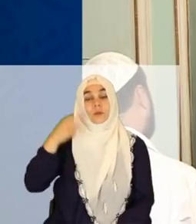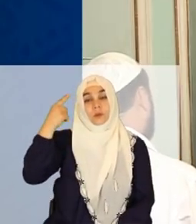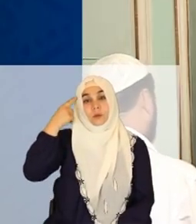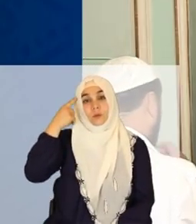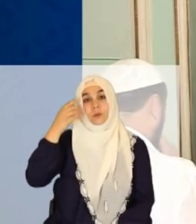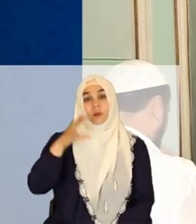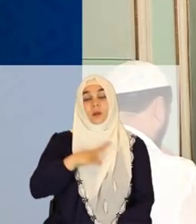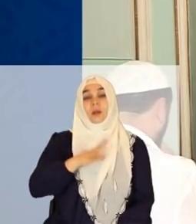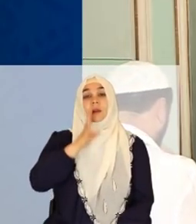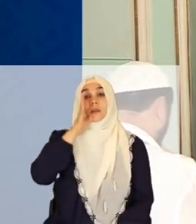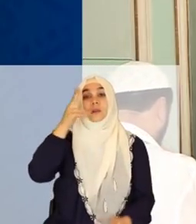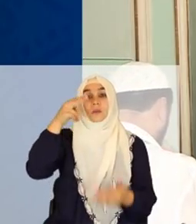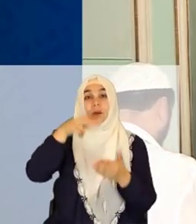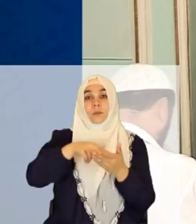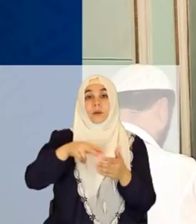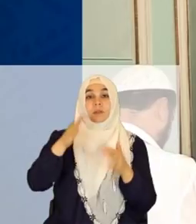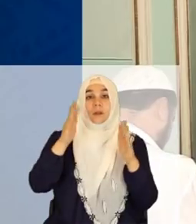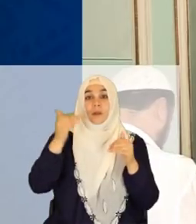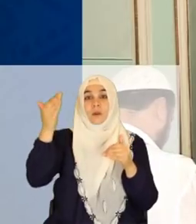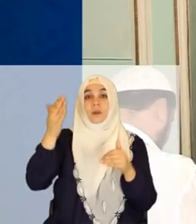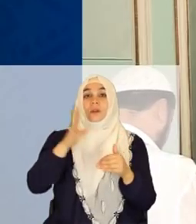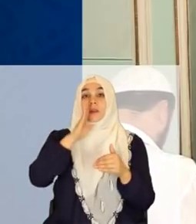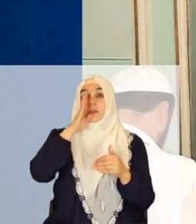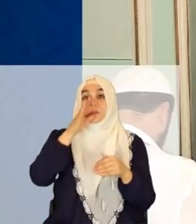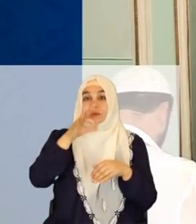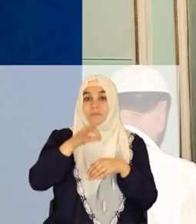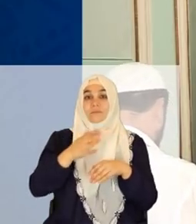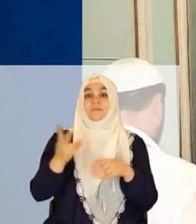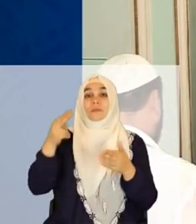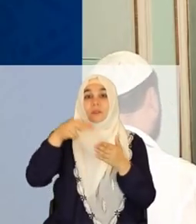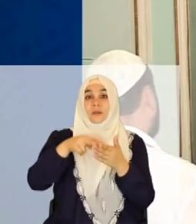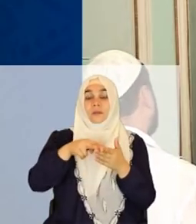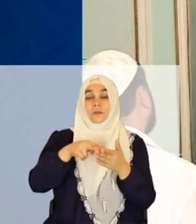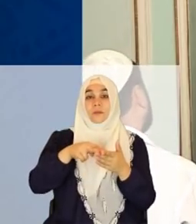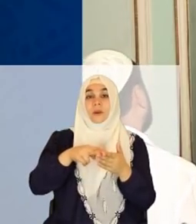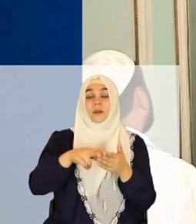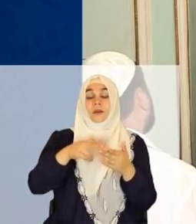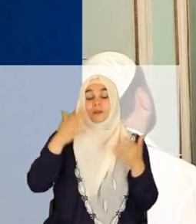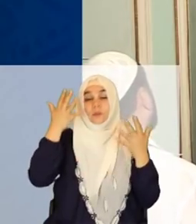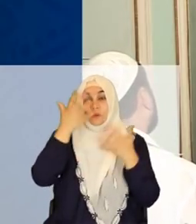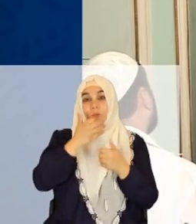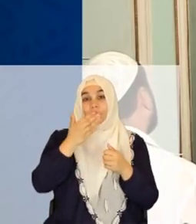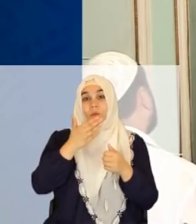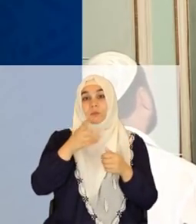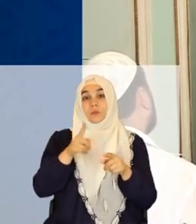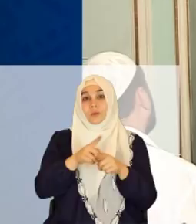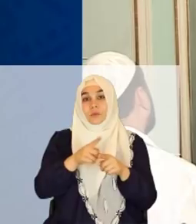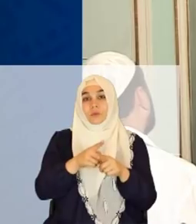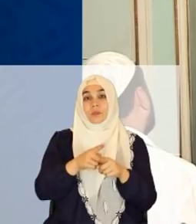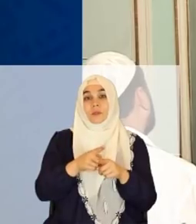ko'ringlar. Ertaman, alhamdulillah, hammamiz saharlikka turyapmiz. Tunda saharlikka